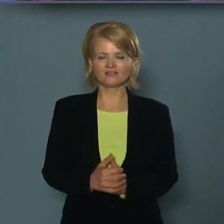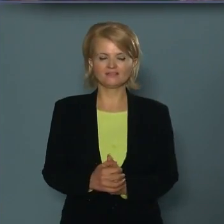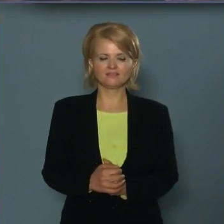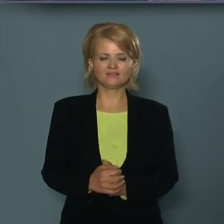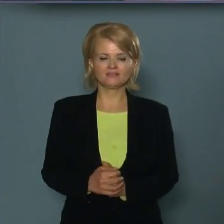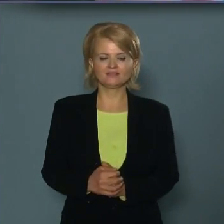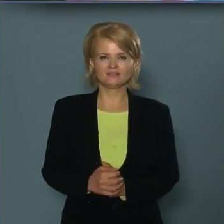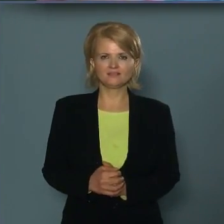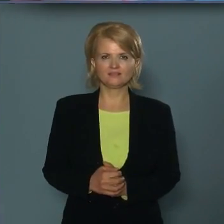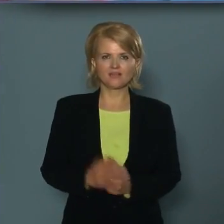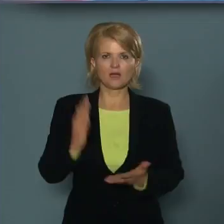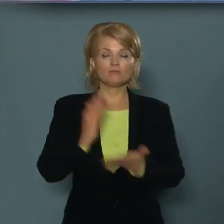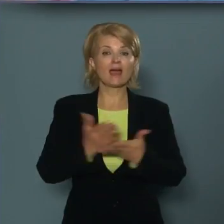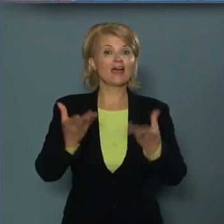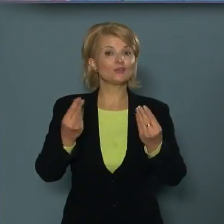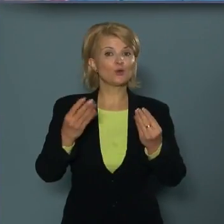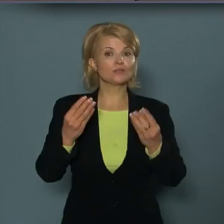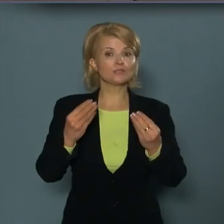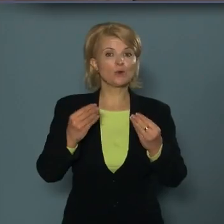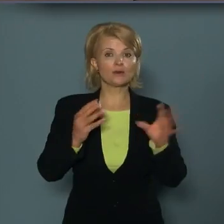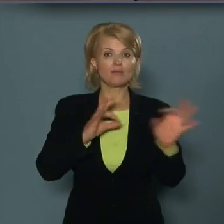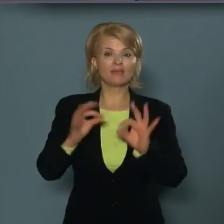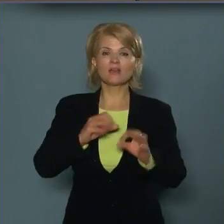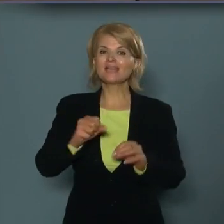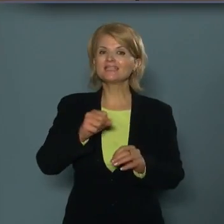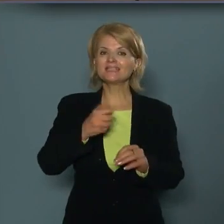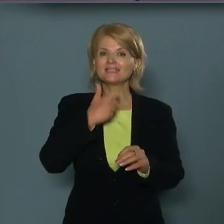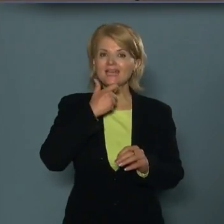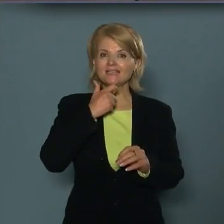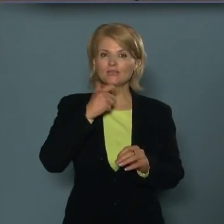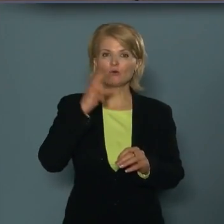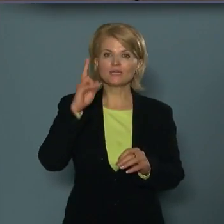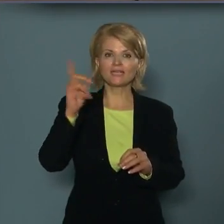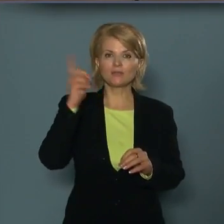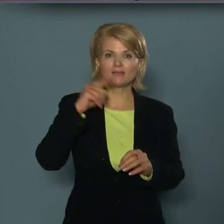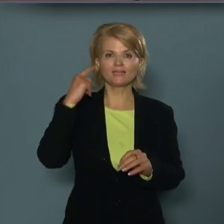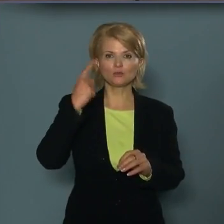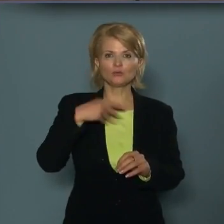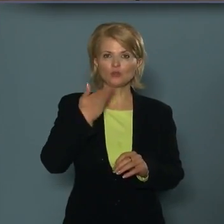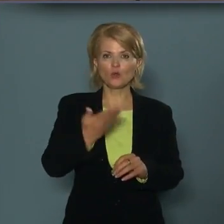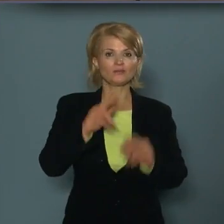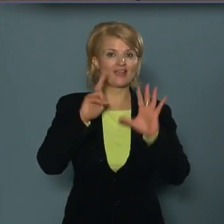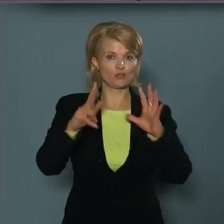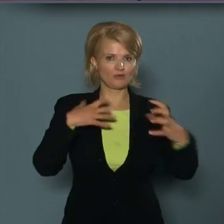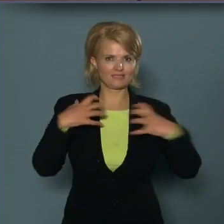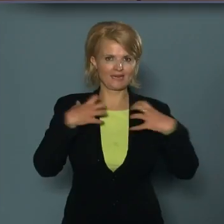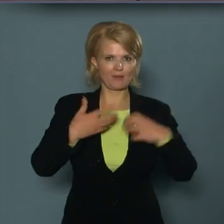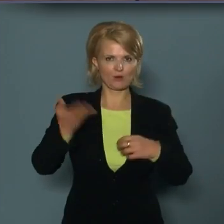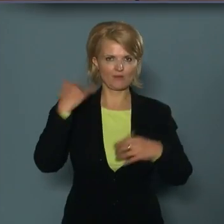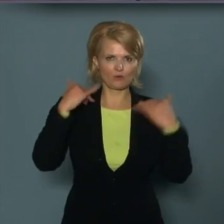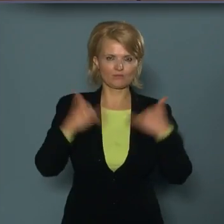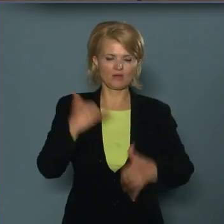válogatást. Sokadik alkalommal kerül megrendezésre ez a Senior Ki mit tud. 58 fellépő volt ezen a